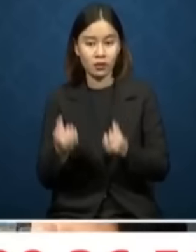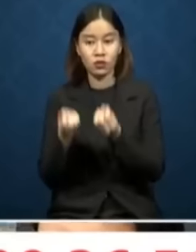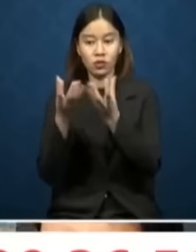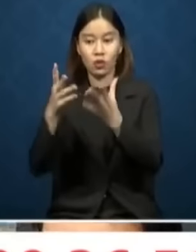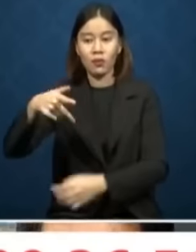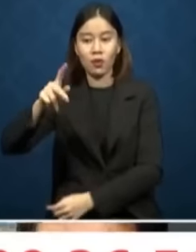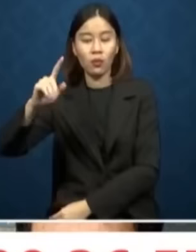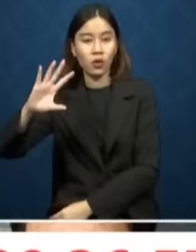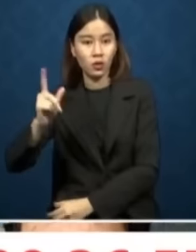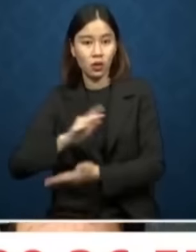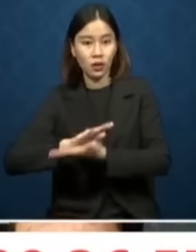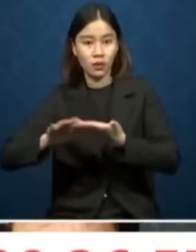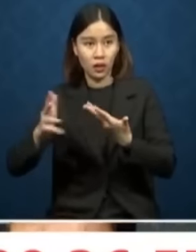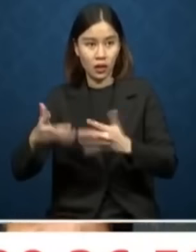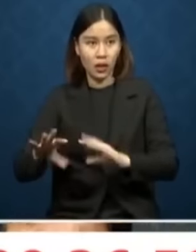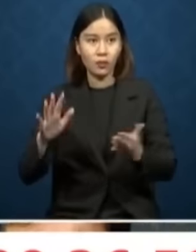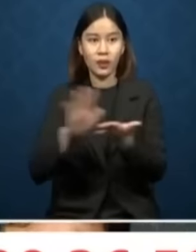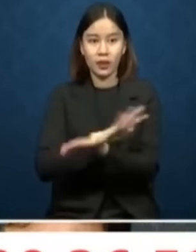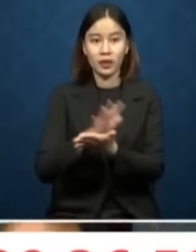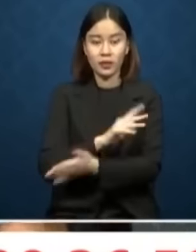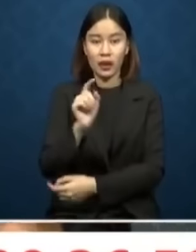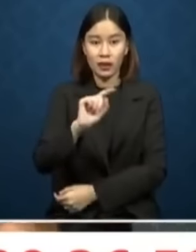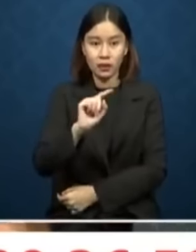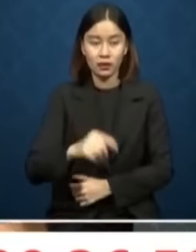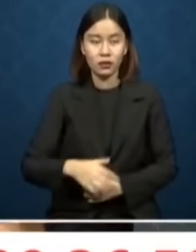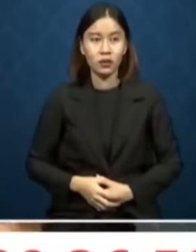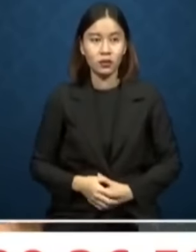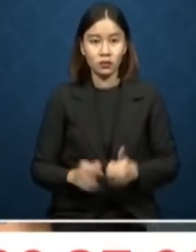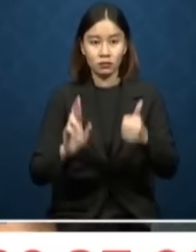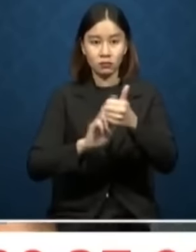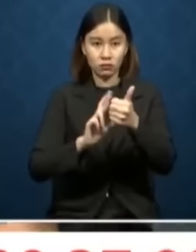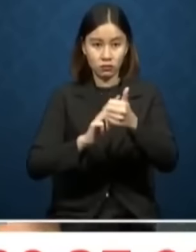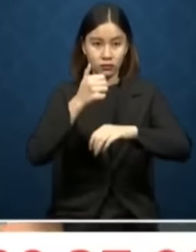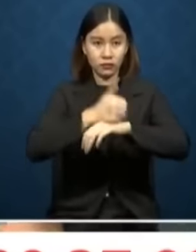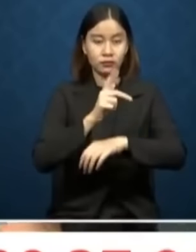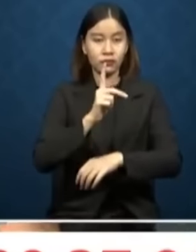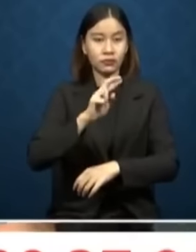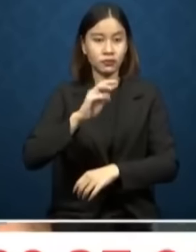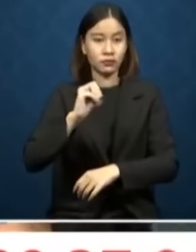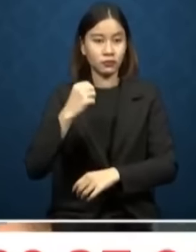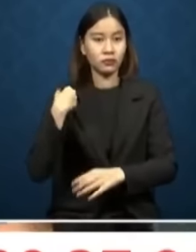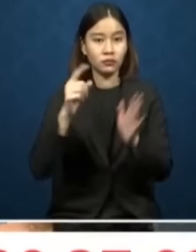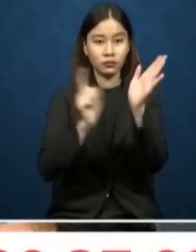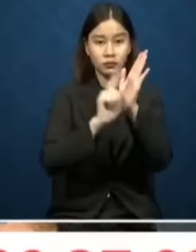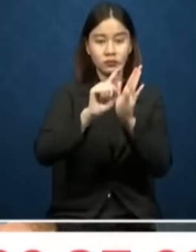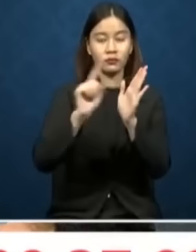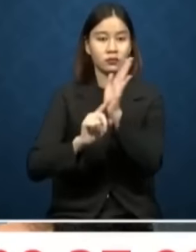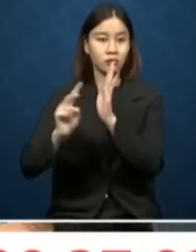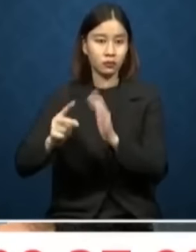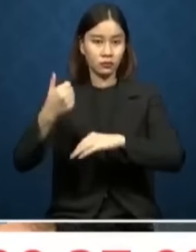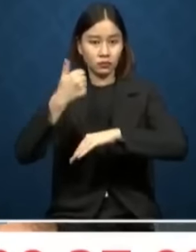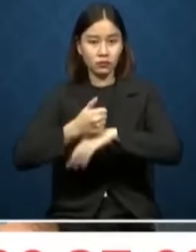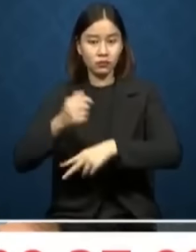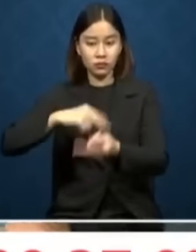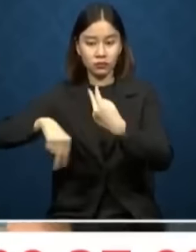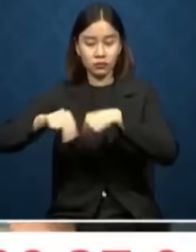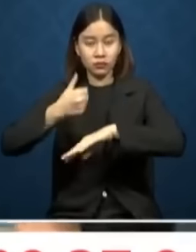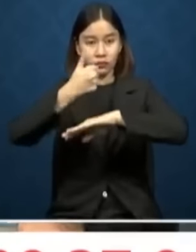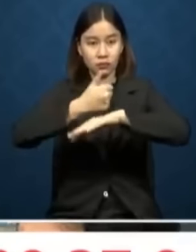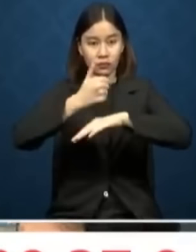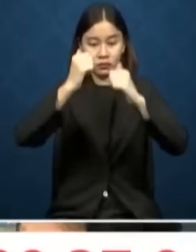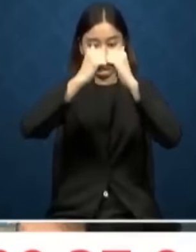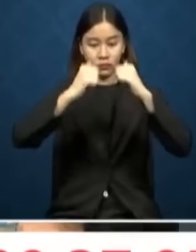แล้วเป็นเอกสารที่รองอธิบดีอย่างน้อย2ครั้งหัวหน้าผู้ตรวจราชการผู้อำนวยการส